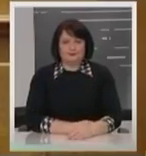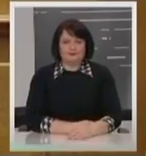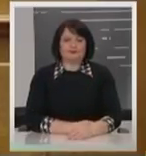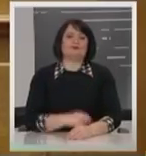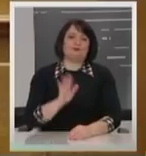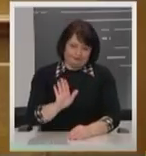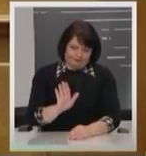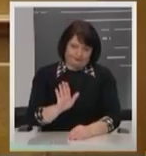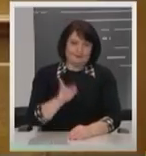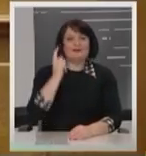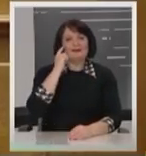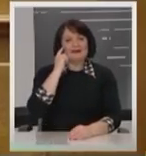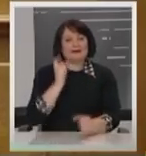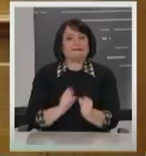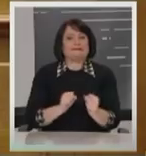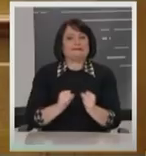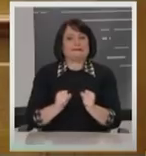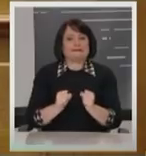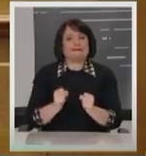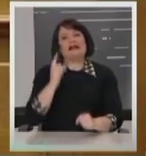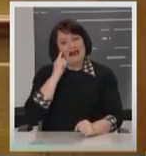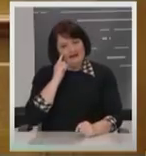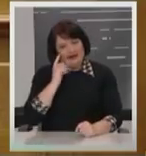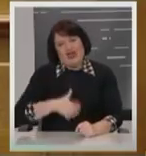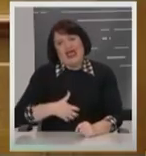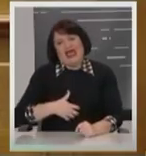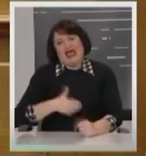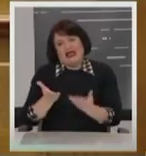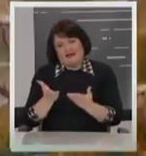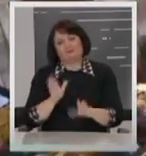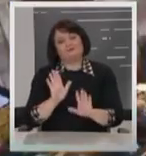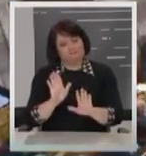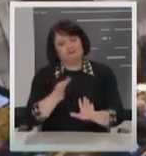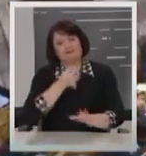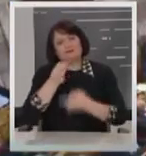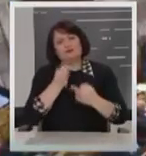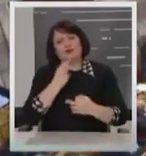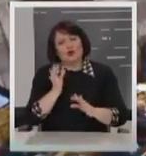Κοιτάξτε, καταλαβαίνω την ευρικότητά σας. Γιατί, θα σας το εξηγήσω.